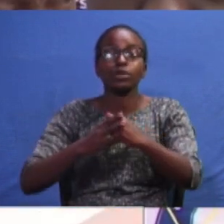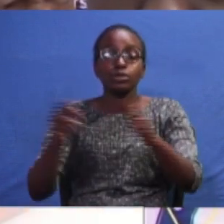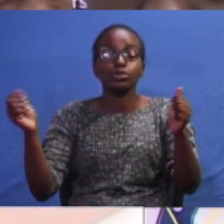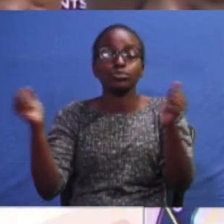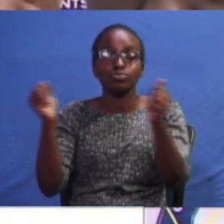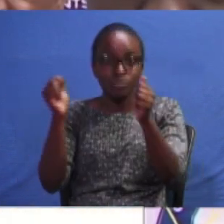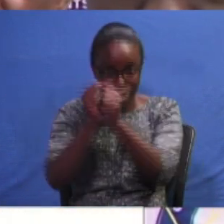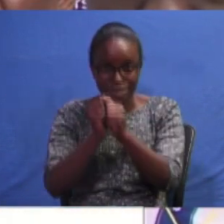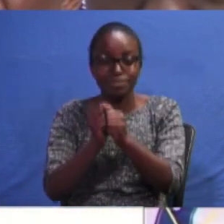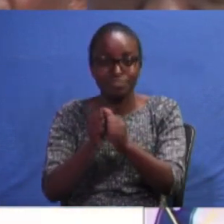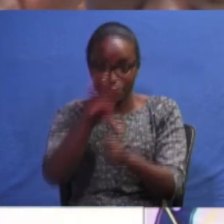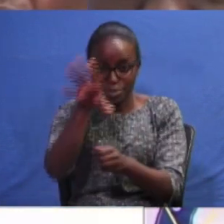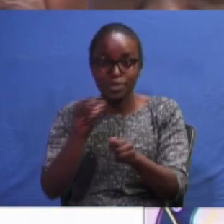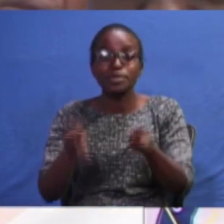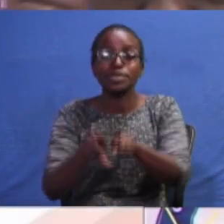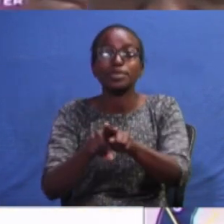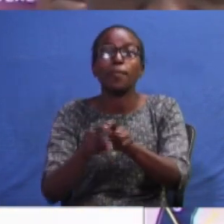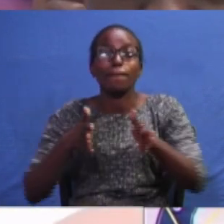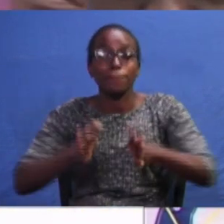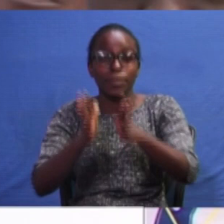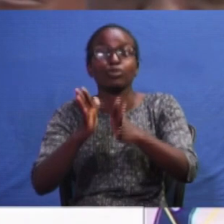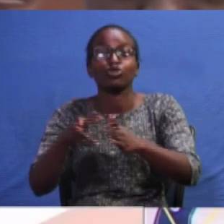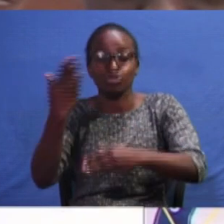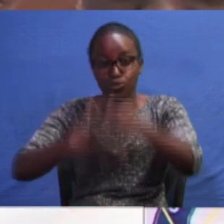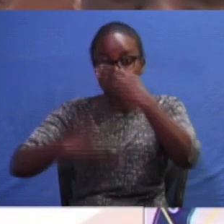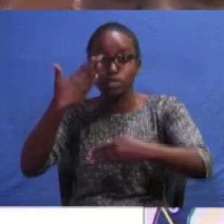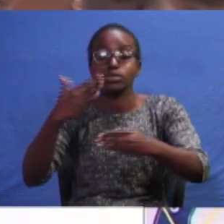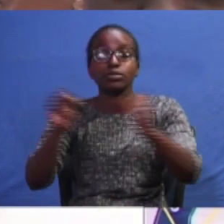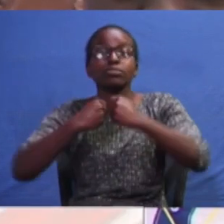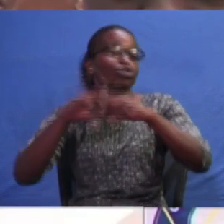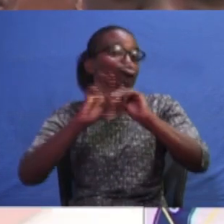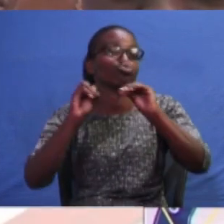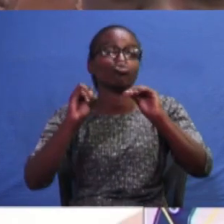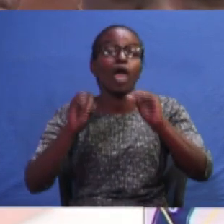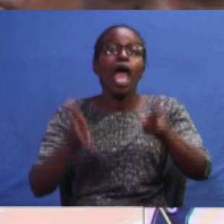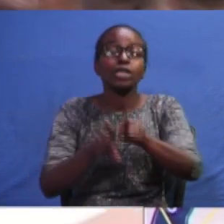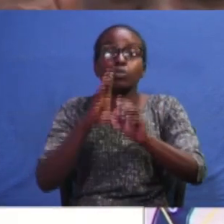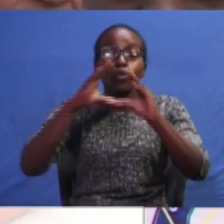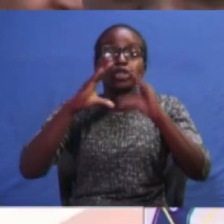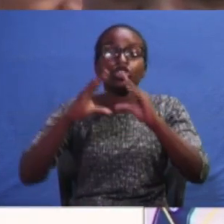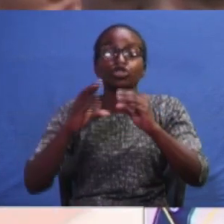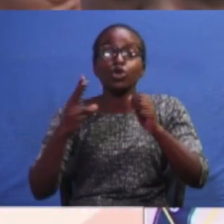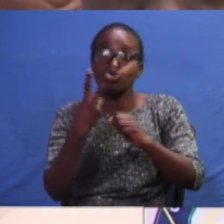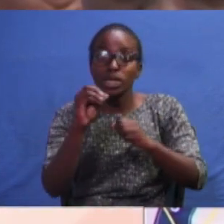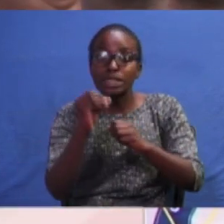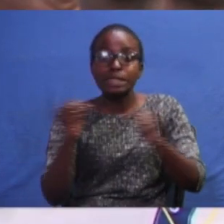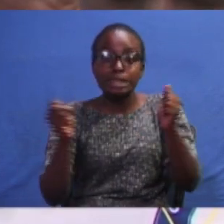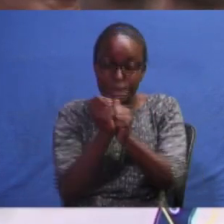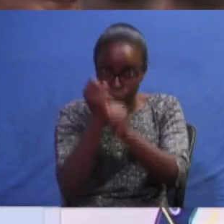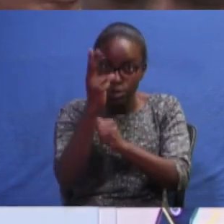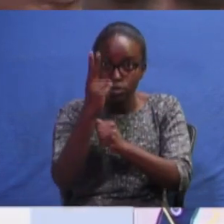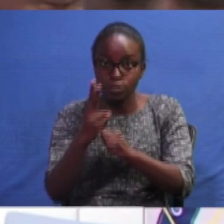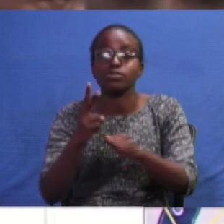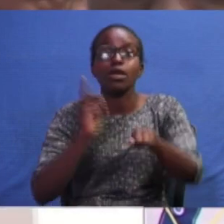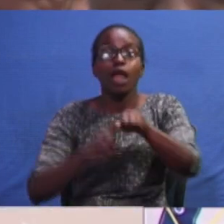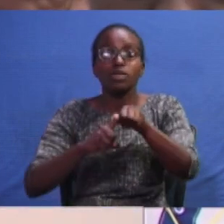has never happened in the public universities. These salaries were negotiated in 2017. So you can imagine now it's almost 10